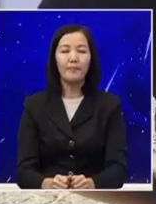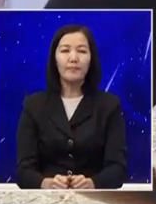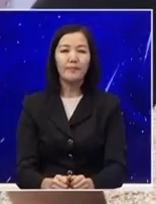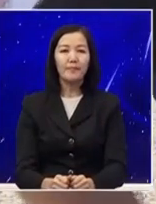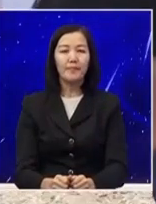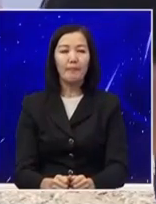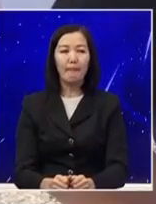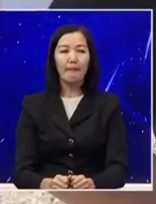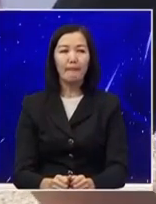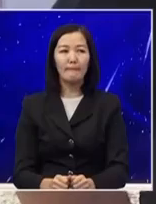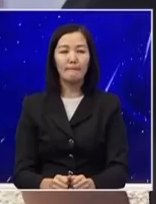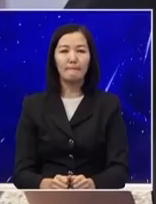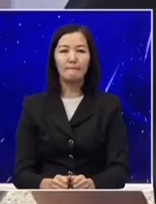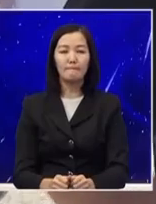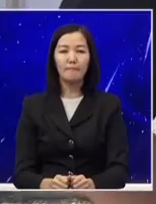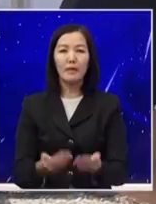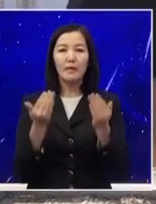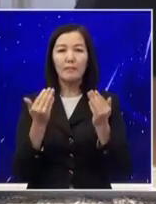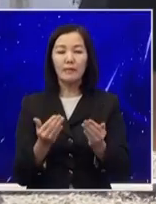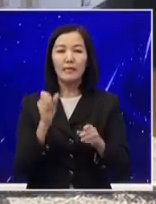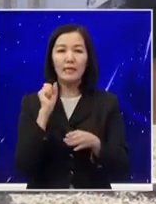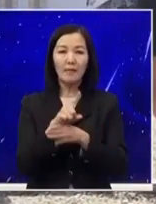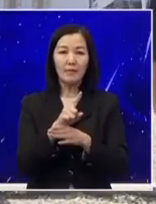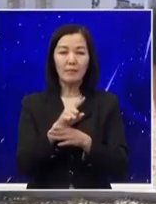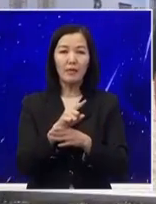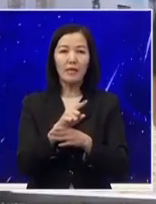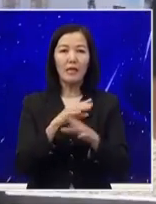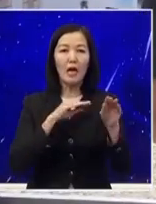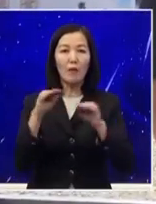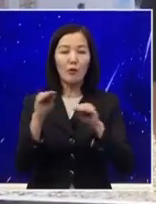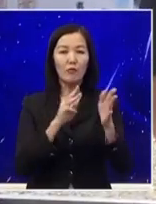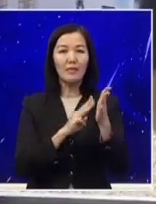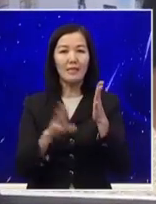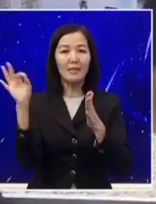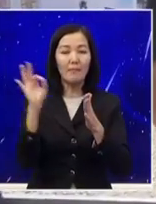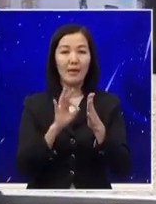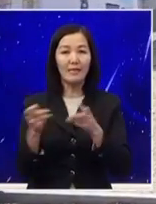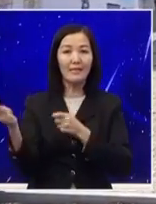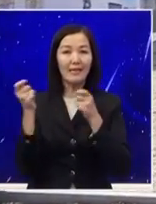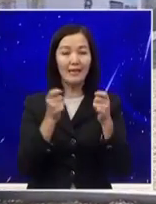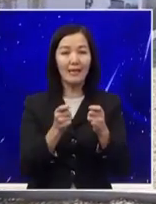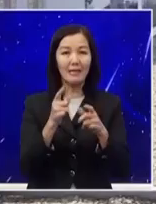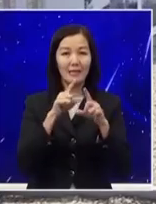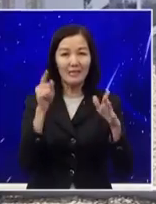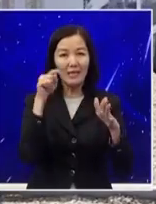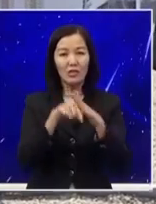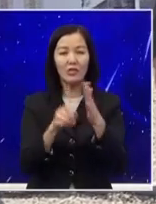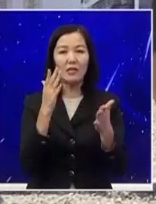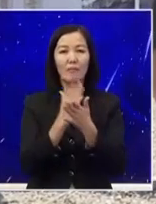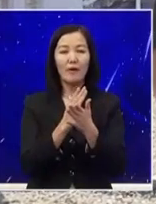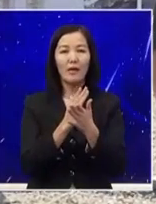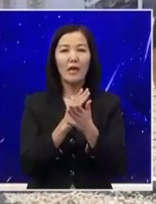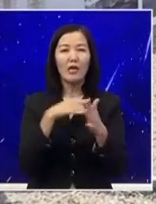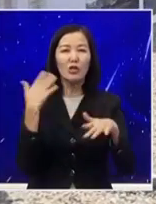наверное, оборудование уже лежит здесь на объекте. Бізге тапсырыс берілген құрылғылардың 80% келді. Олар осы нысанда, басым бөлігі